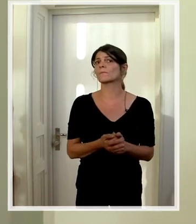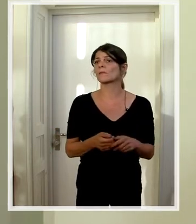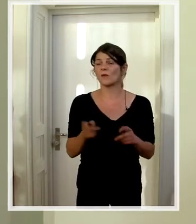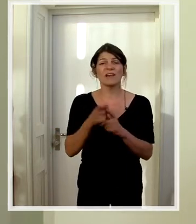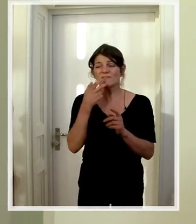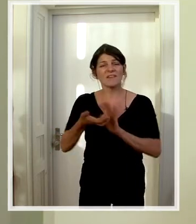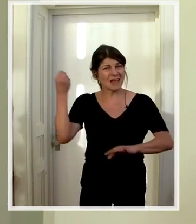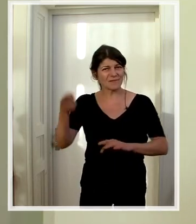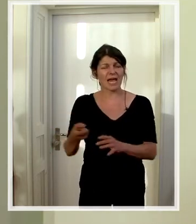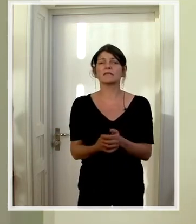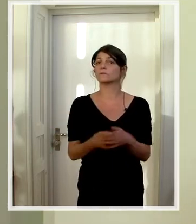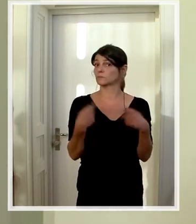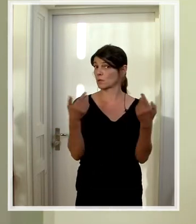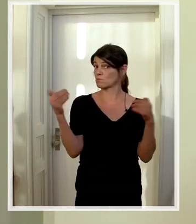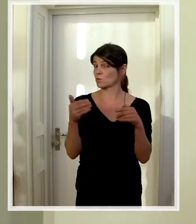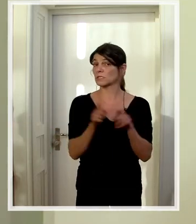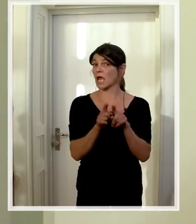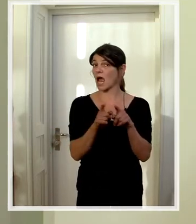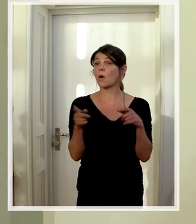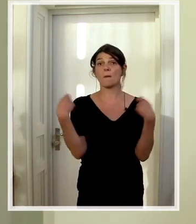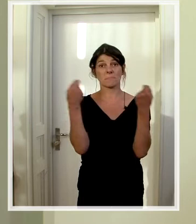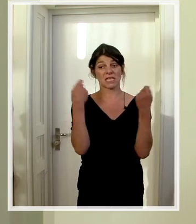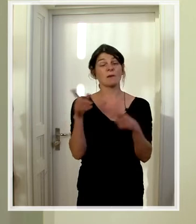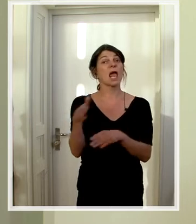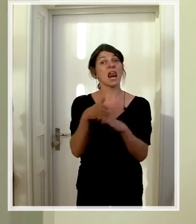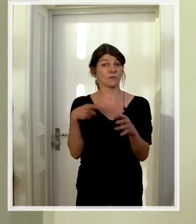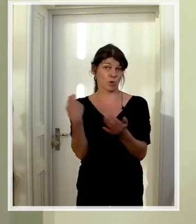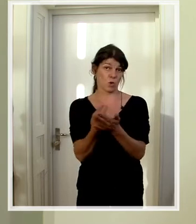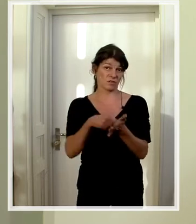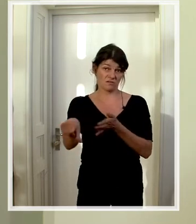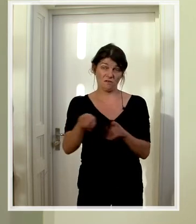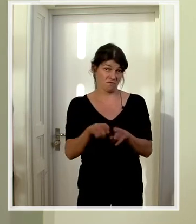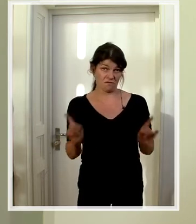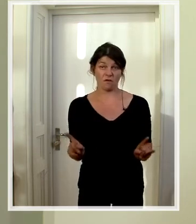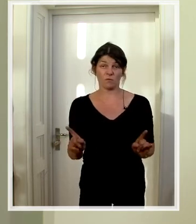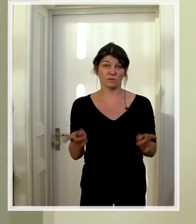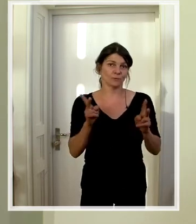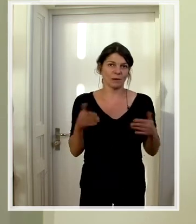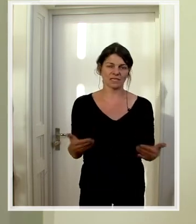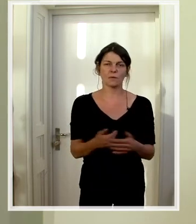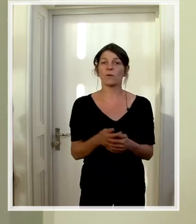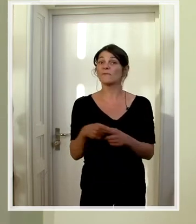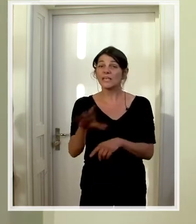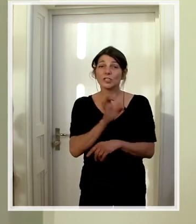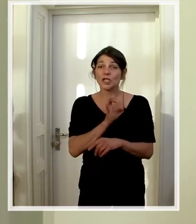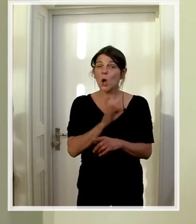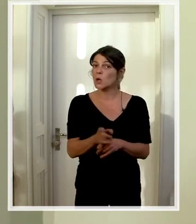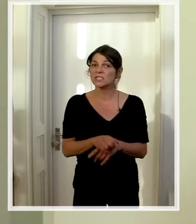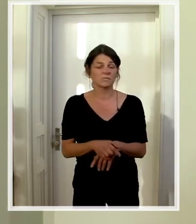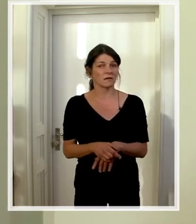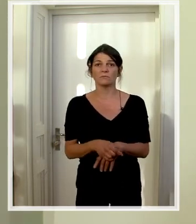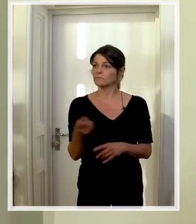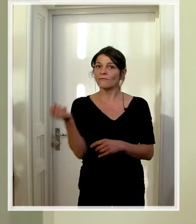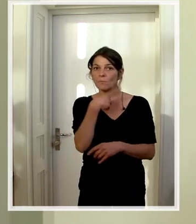entfernt, dann muss grundsätzlich oder Betreiber die Hälfte an den Kosten tragen grundsätzlich. Und das, die Chance da, die wird einfach